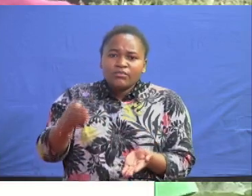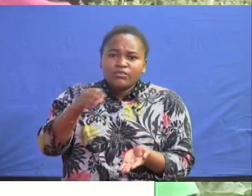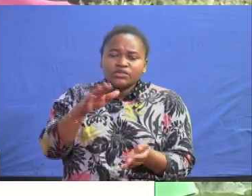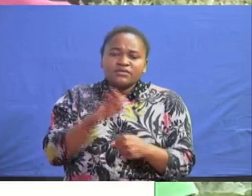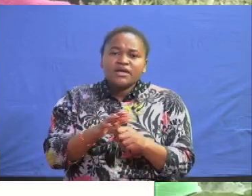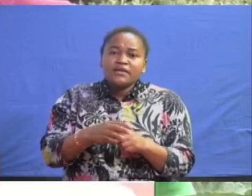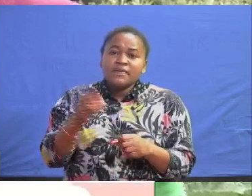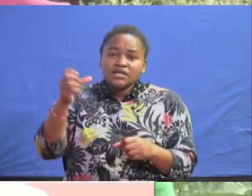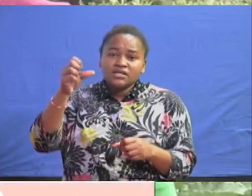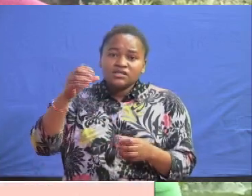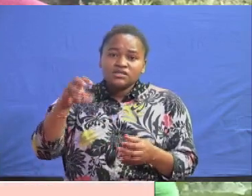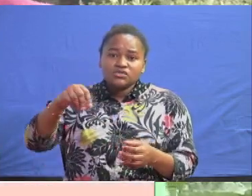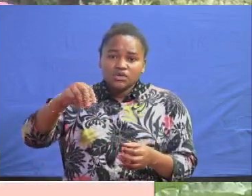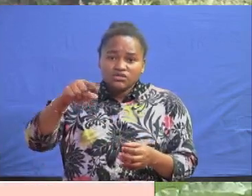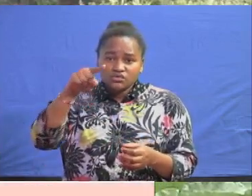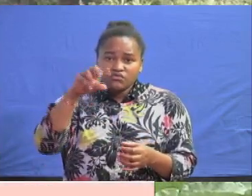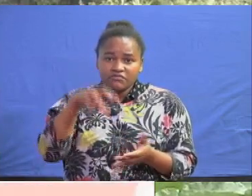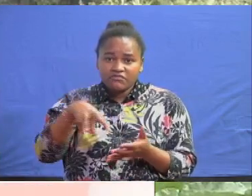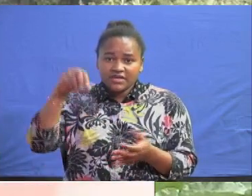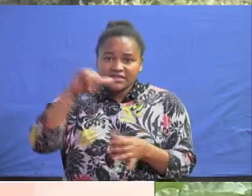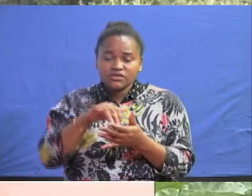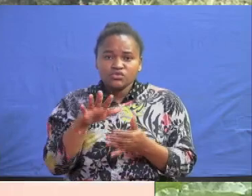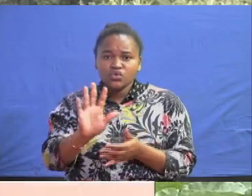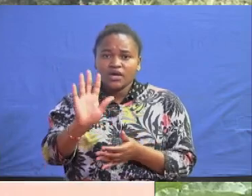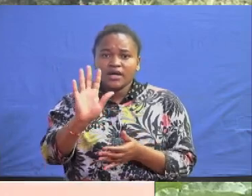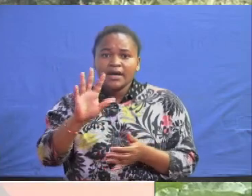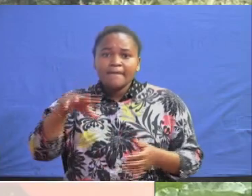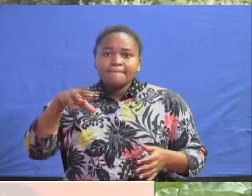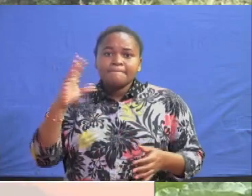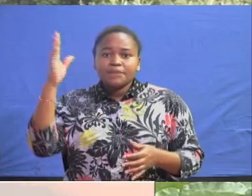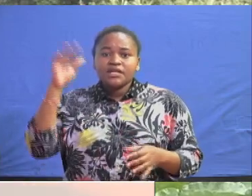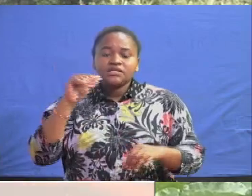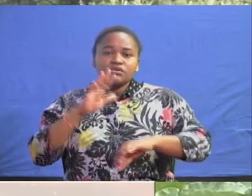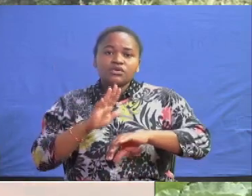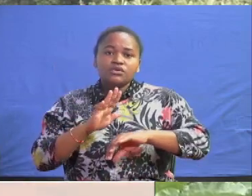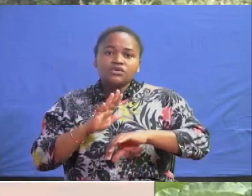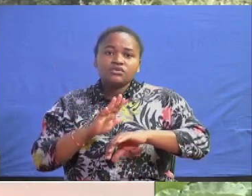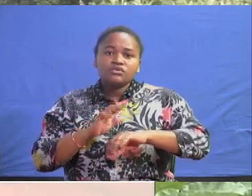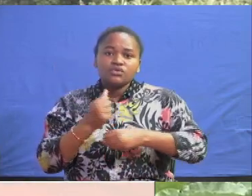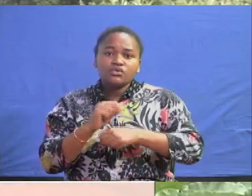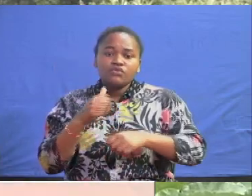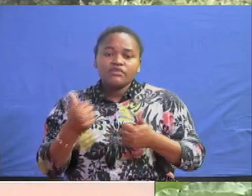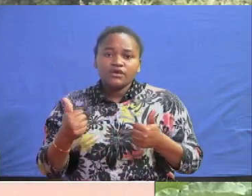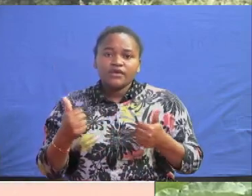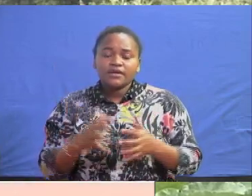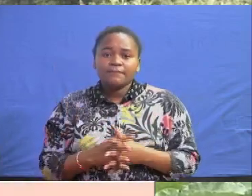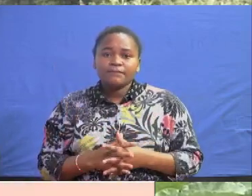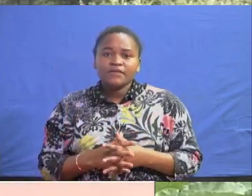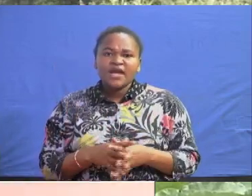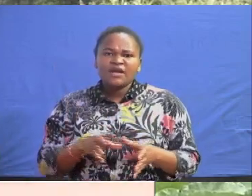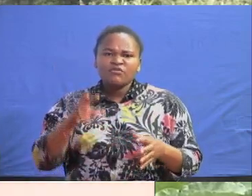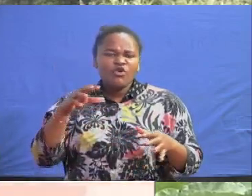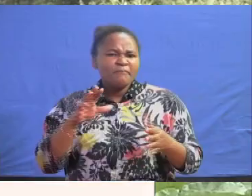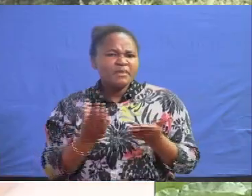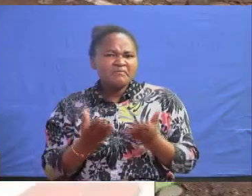conserve a lot of water for you. So you might find that your plant is going to do well, even if you can go about 4 days without irrigating it, but